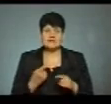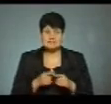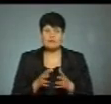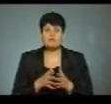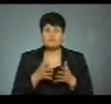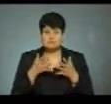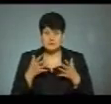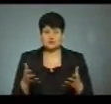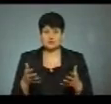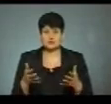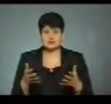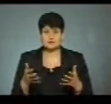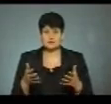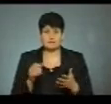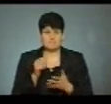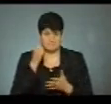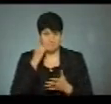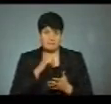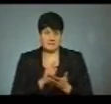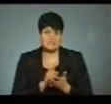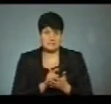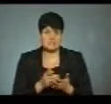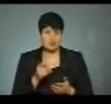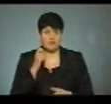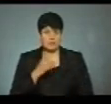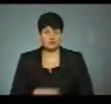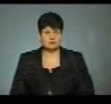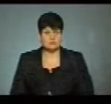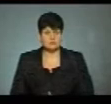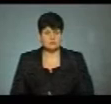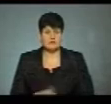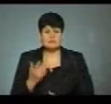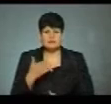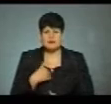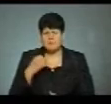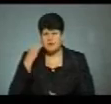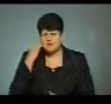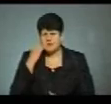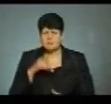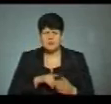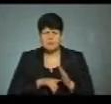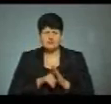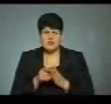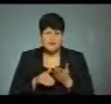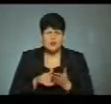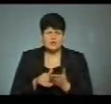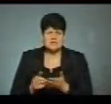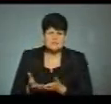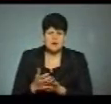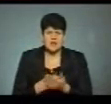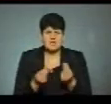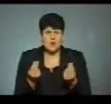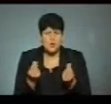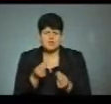більшості пенсійного віку. Наскільки я пам'ятаю, як ми почали волонтерство, збирання там